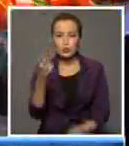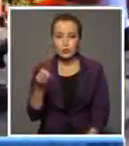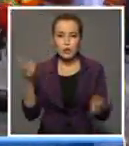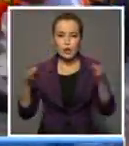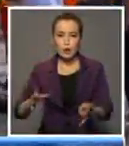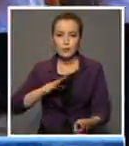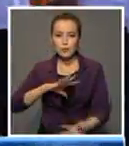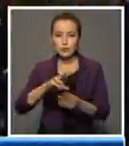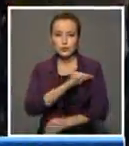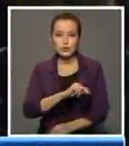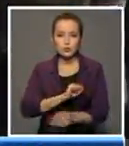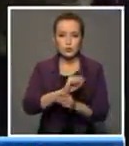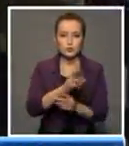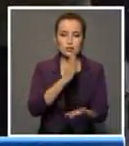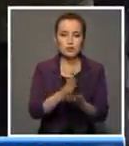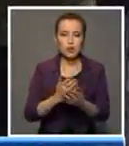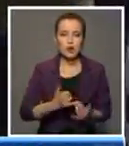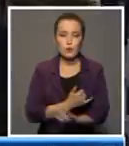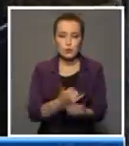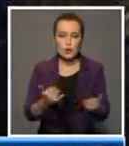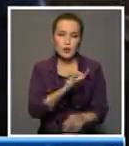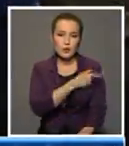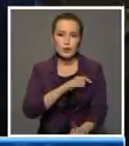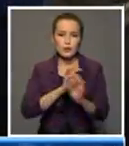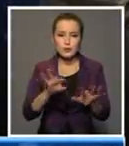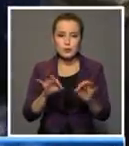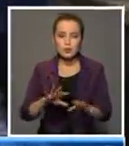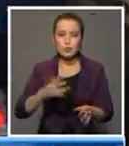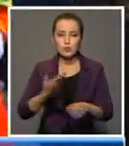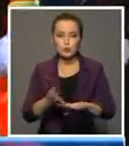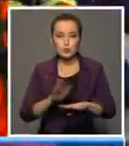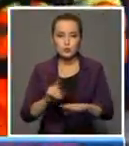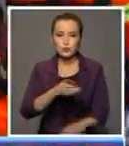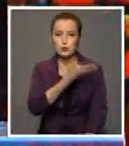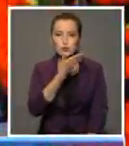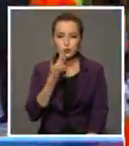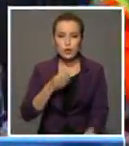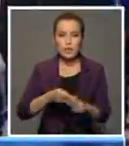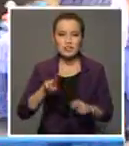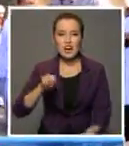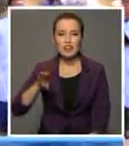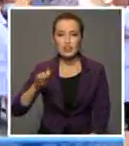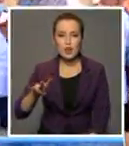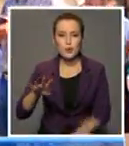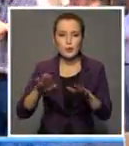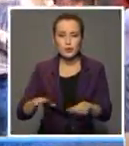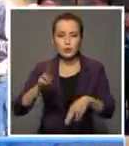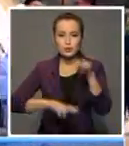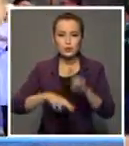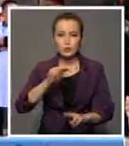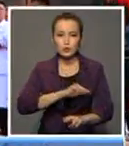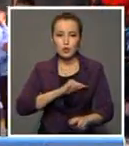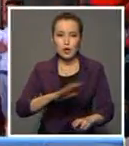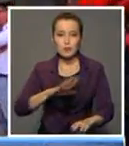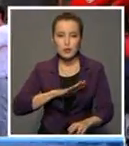қазір қажетті ем-дом көрсетіліп жатыр. Дәрігерлердің сөзінше, олардың өміріне қауіп төніп тұрған жоқ. Төтенше жағдай Датан уезінде құрылыс жұмыстары